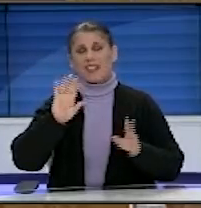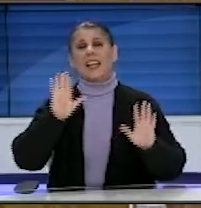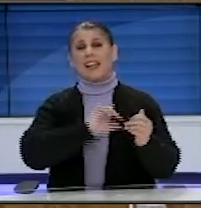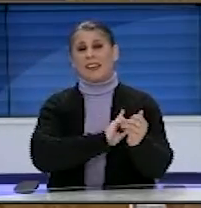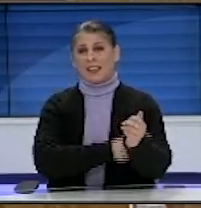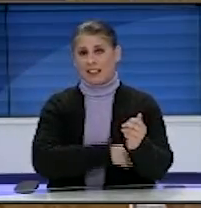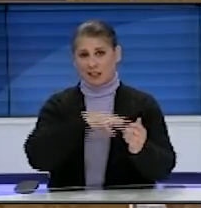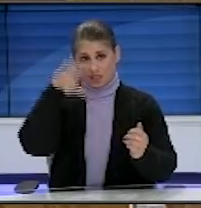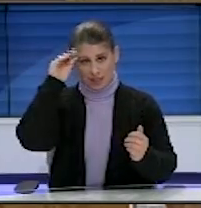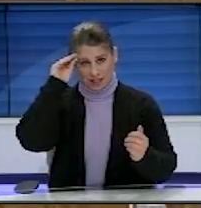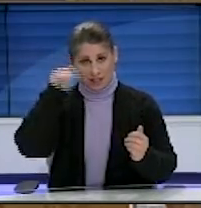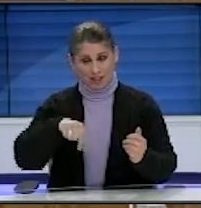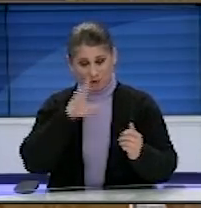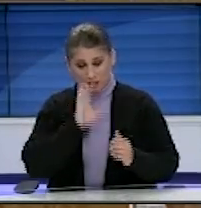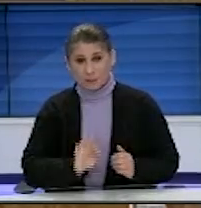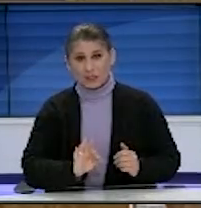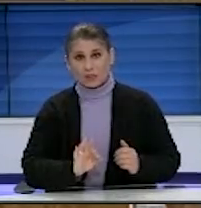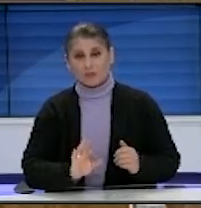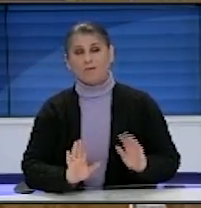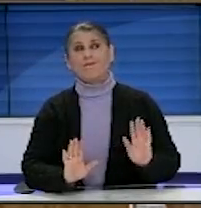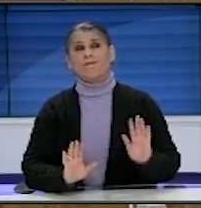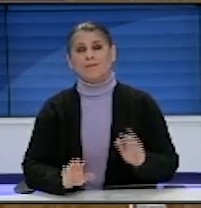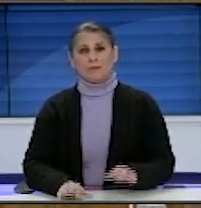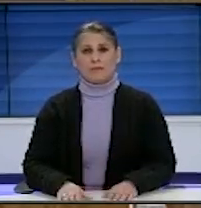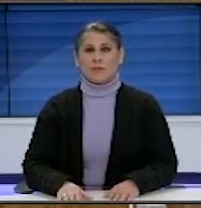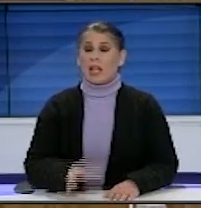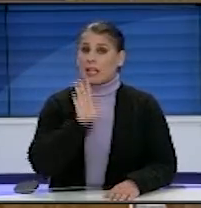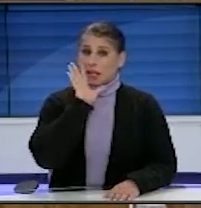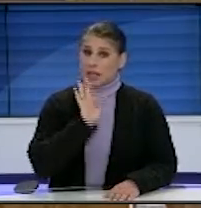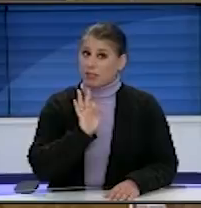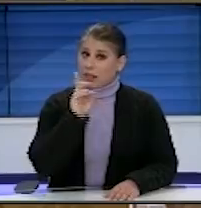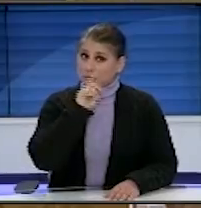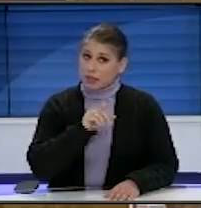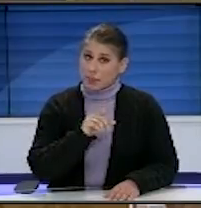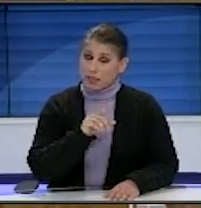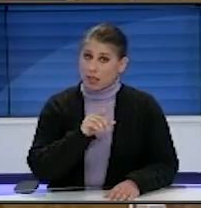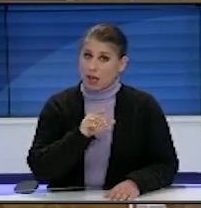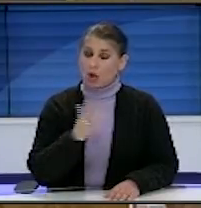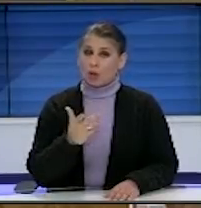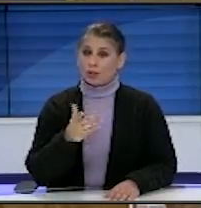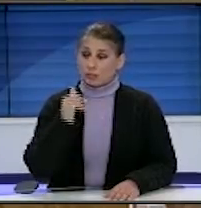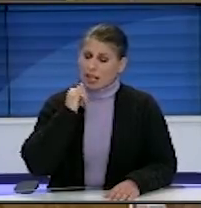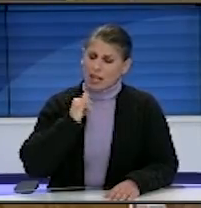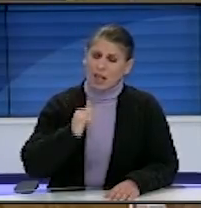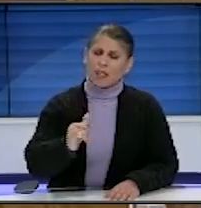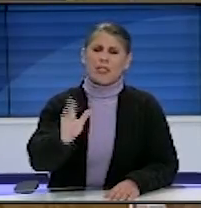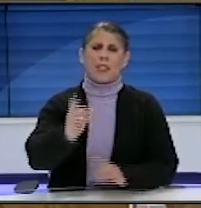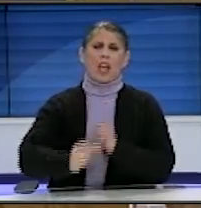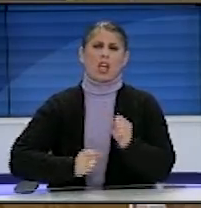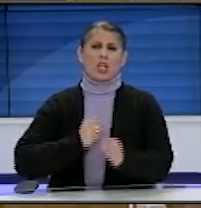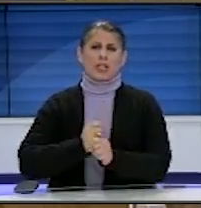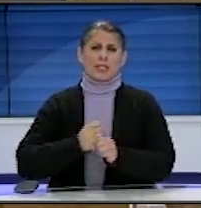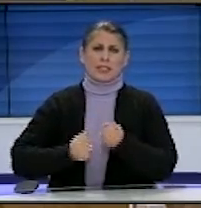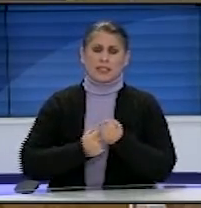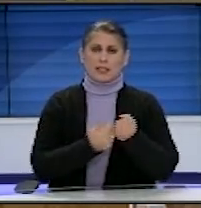ανίκανοι να αντιληφθείτε αυτή την πραγματικότητα. Είναι αλήθεια ή ψέματα ότι η διαχρονική στήριξη που